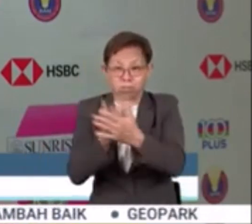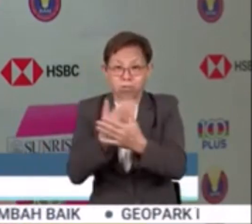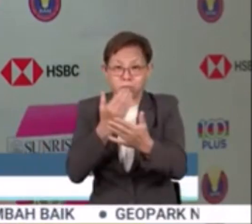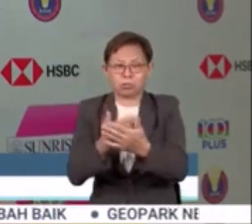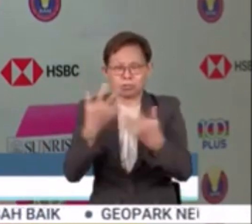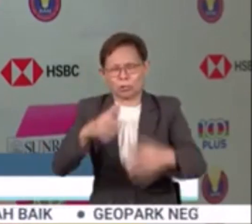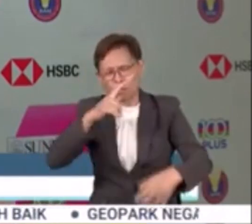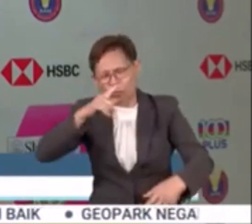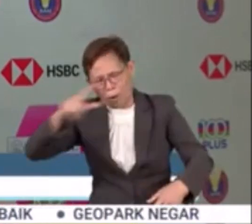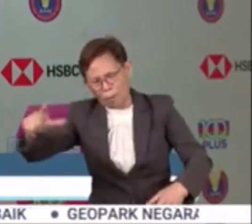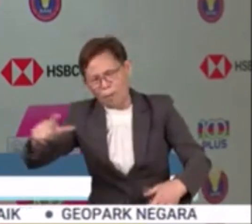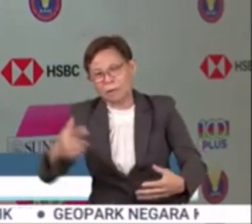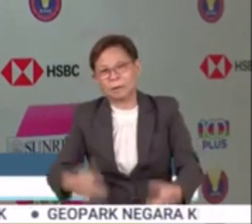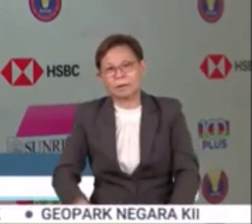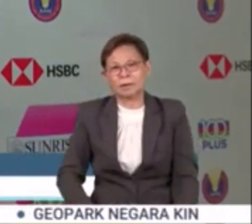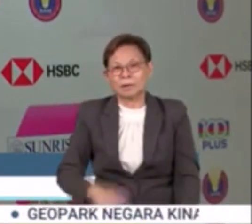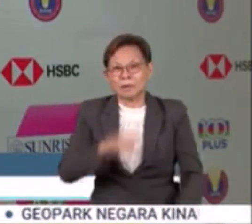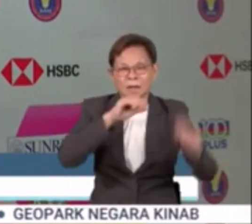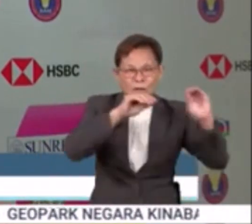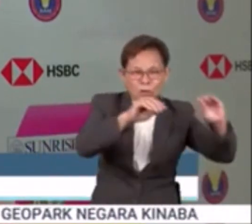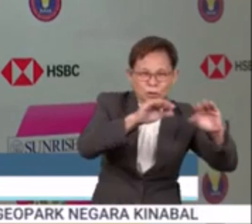and walaupun